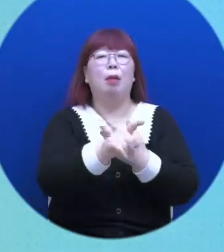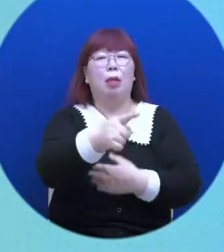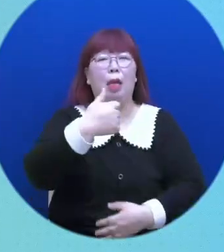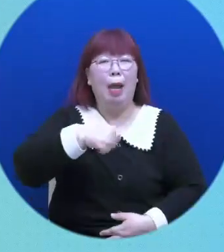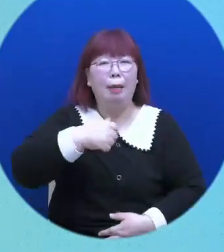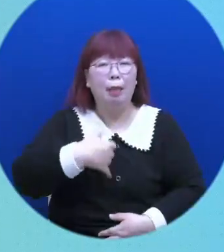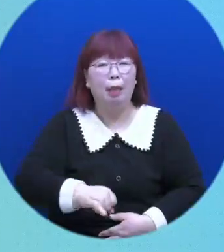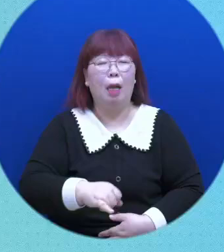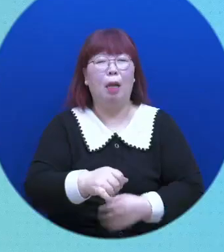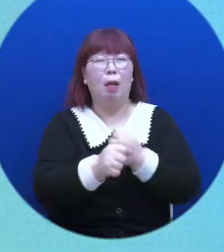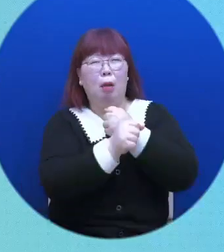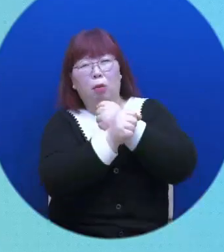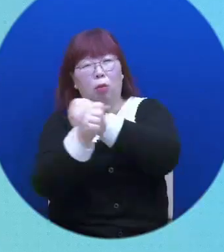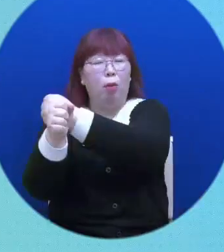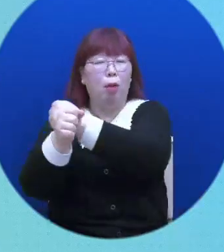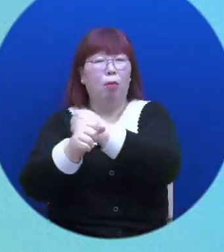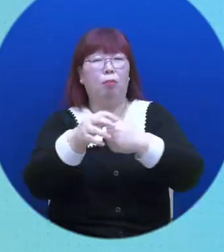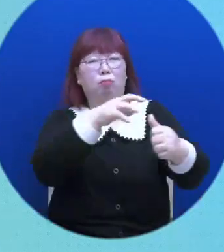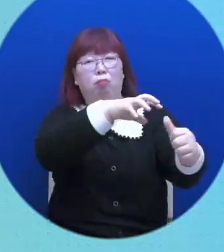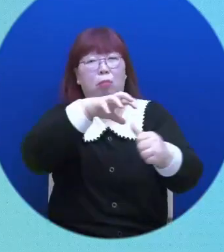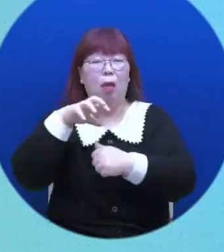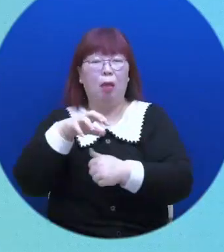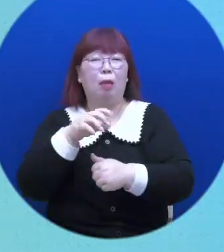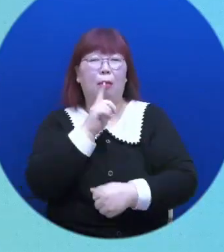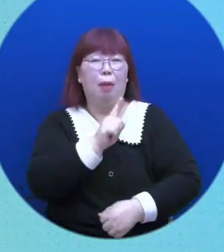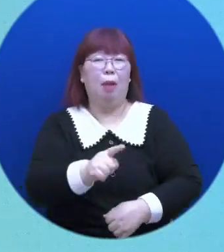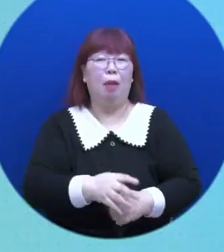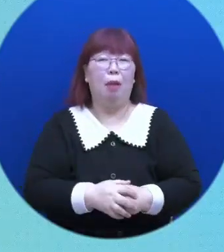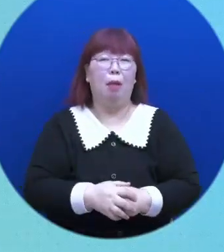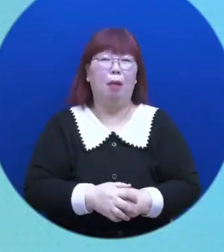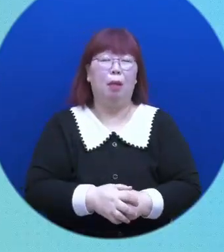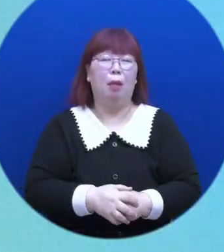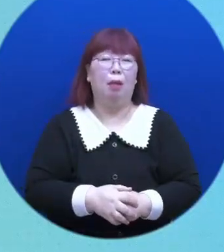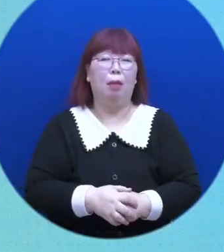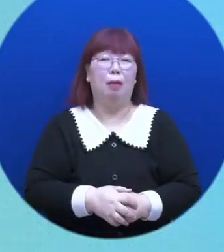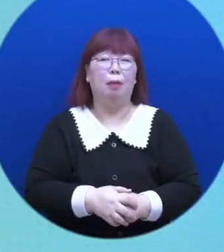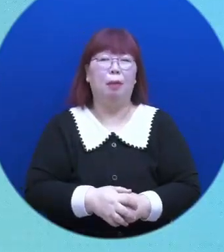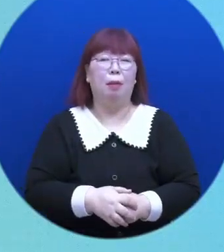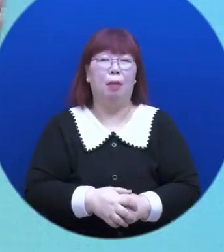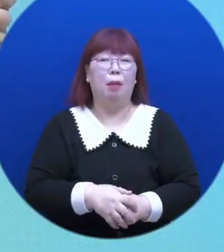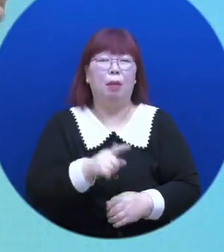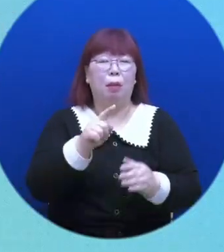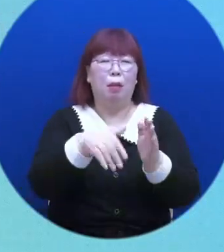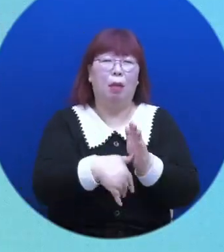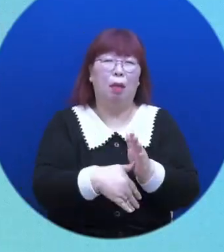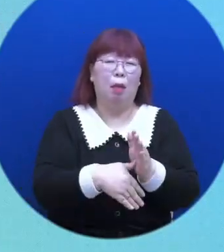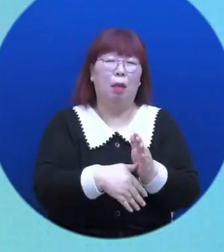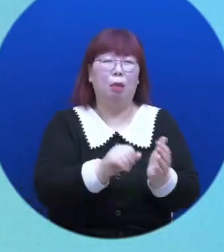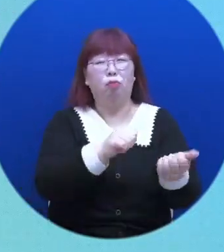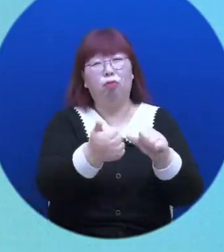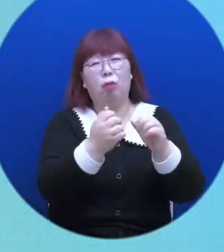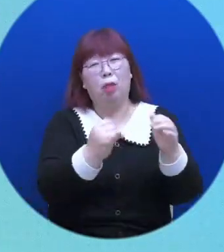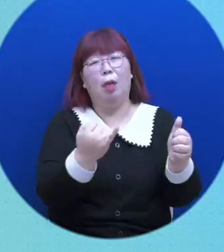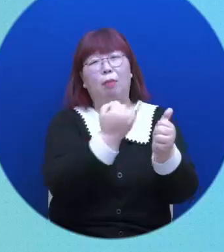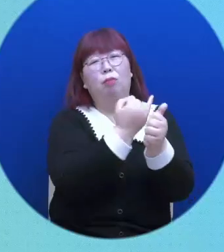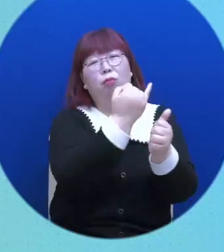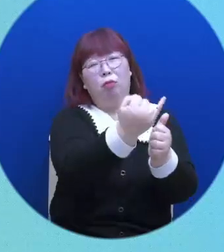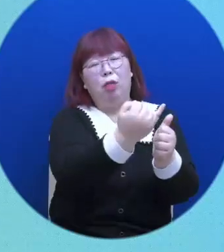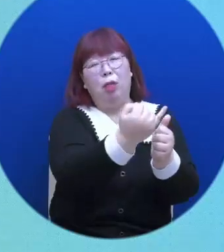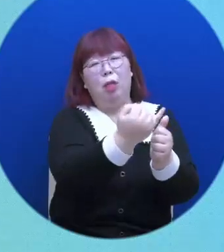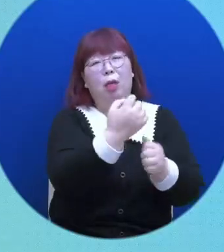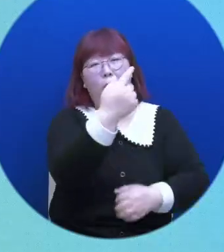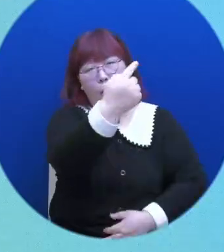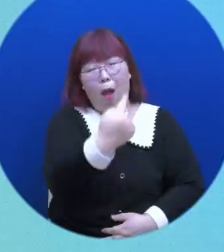아들들 노예로 끌고 가겠어요. 당장 결정하세요. 그러자 이 부인이 교장 선생님이 와서